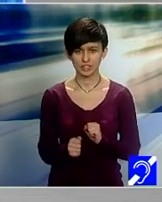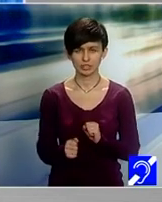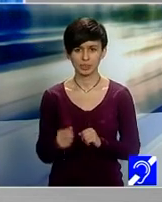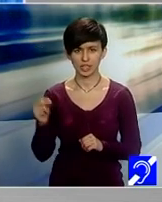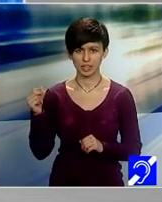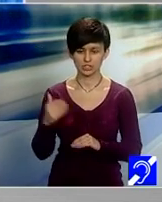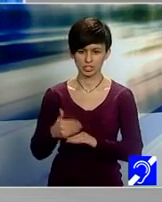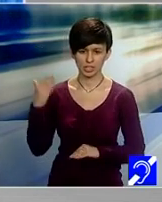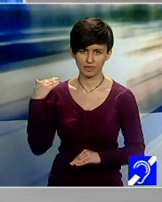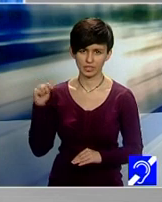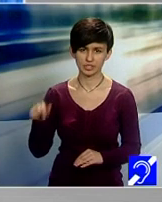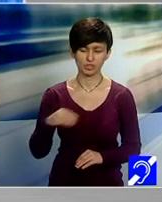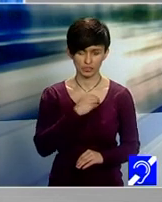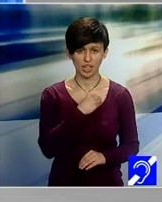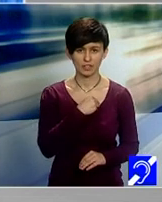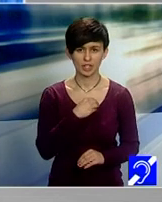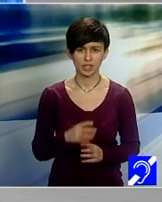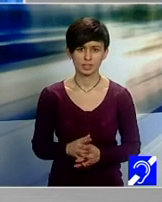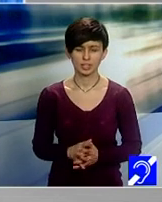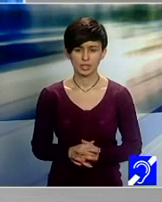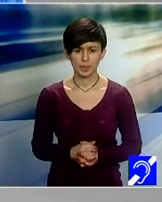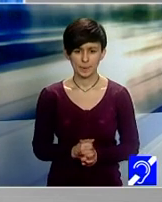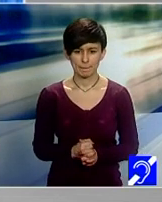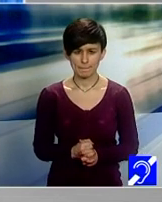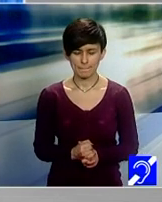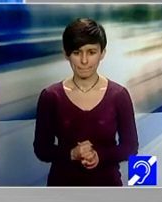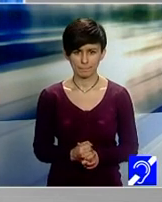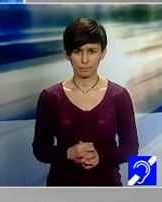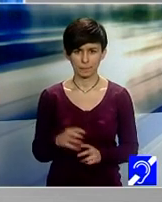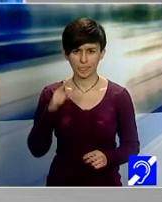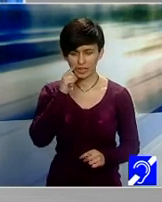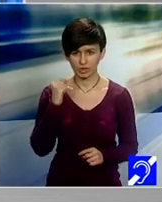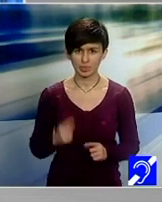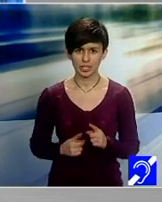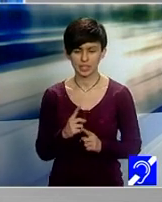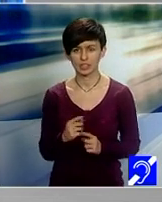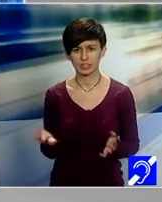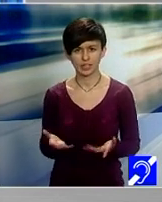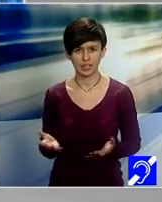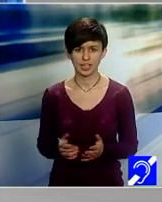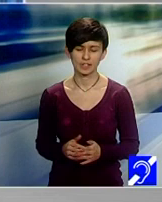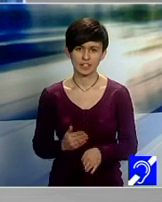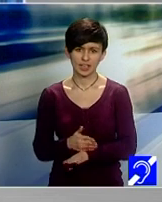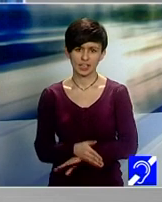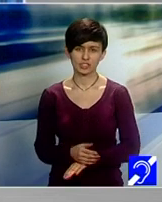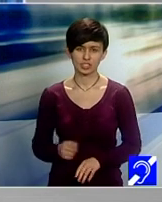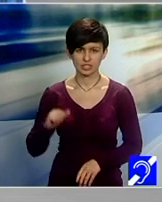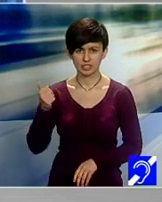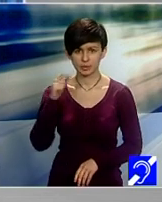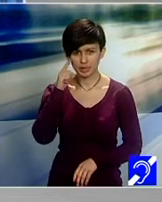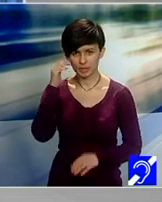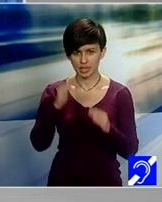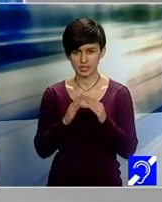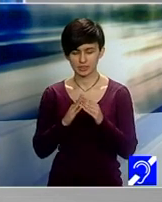fi cei mai afectați. Cei care accesează Prima Casă, pentru că restul, în general, avansuri mai mari, nu e așa de